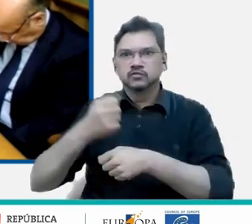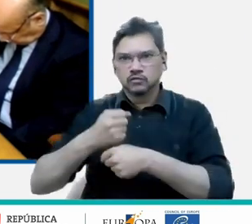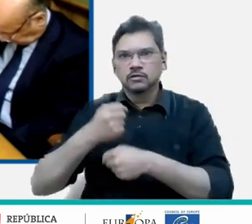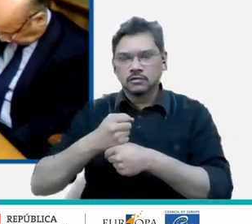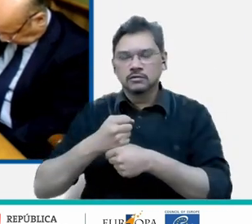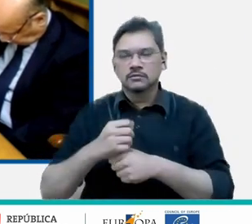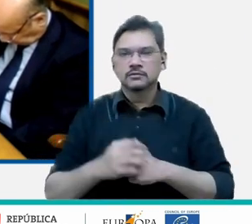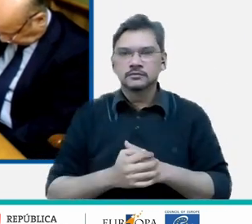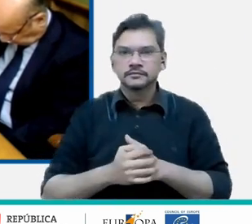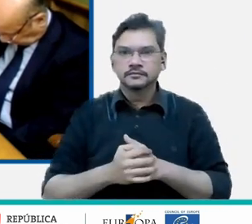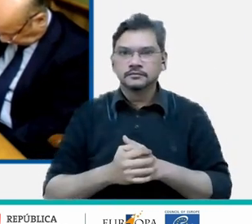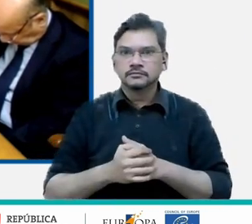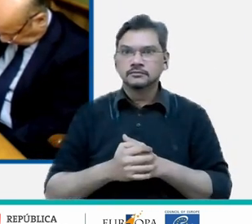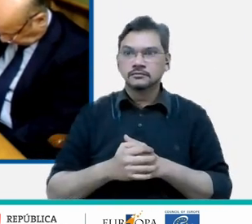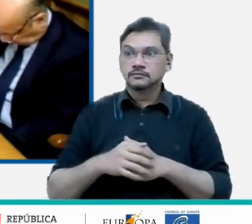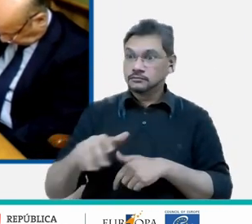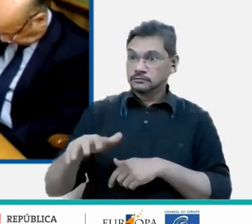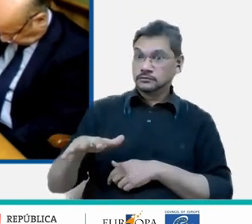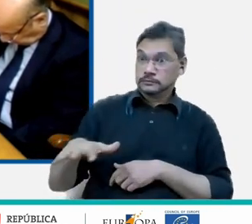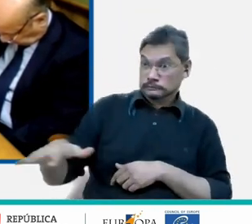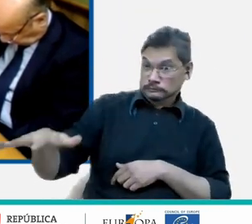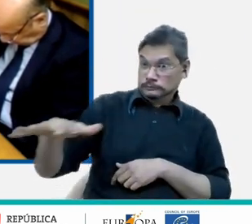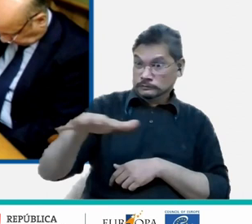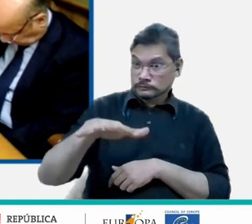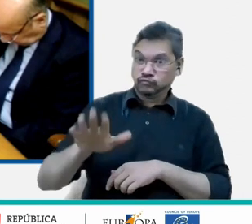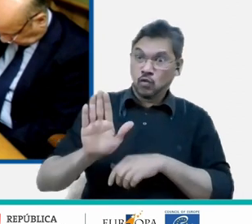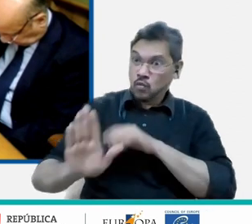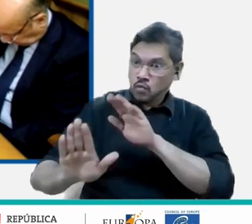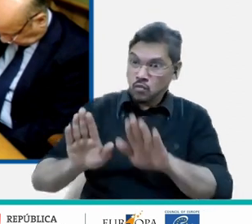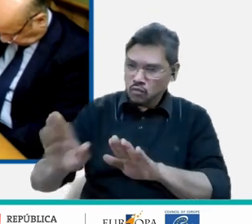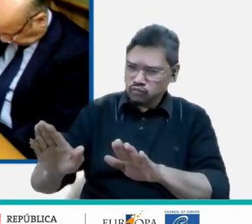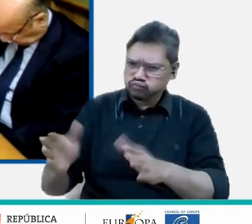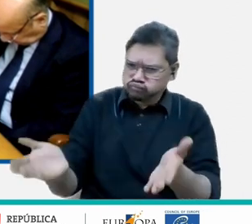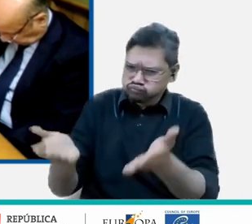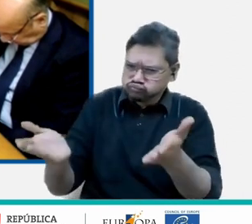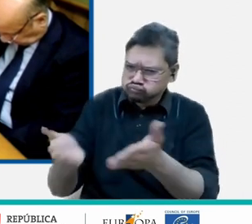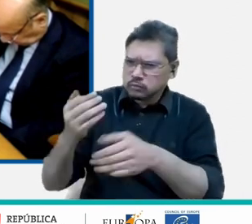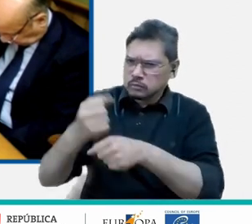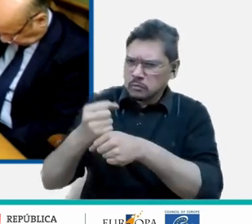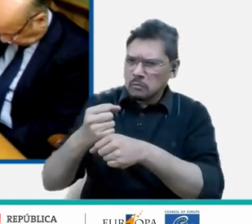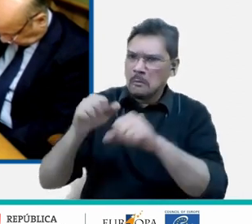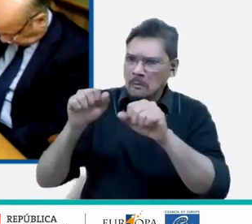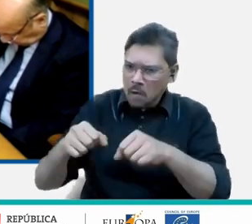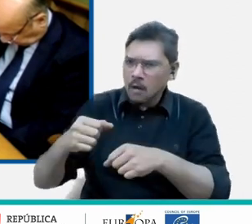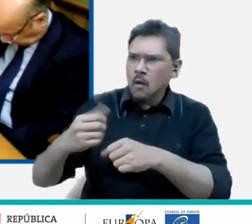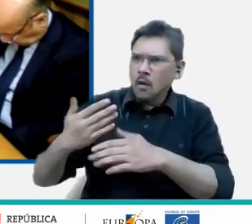сторон по повышению устойчивости на местном уровне посредством